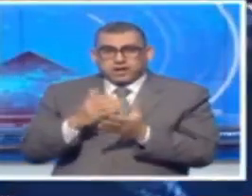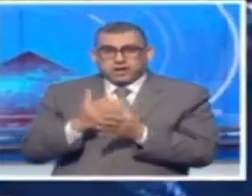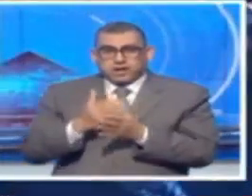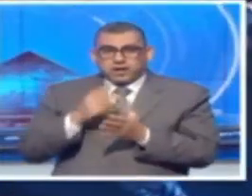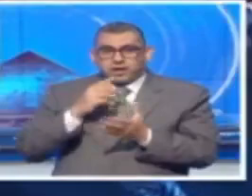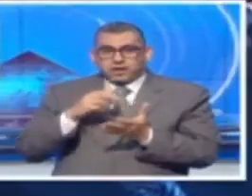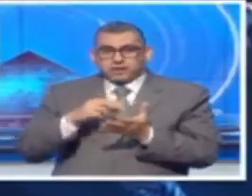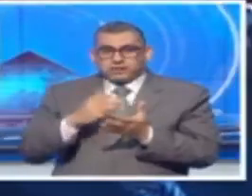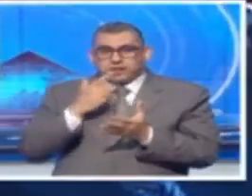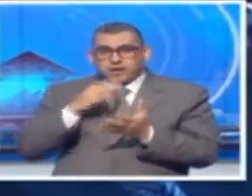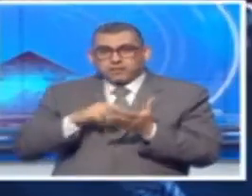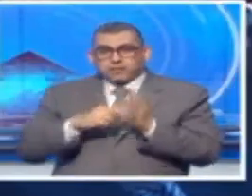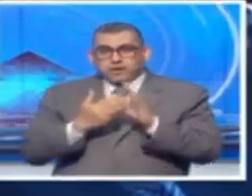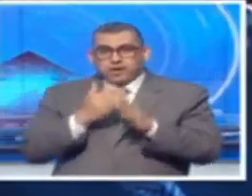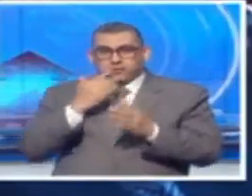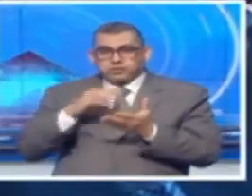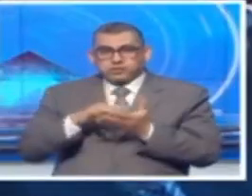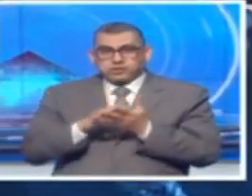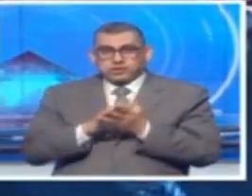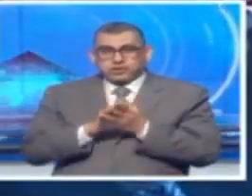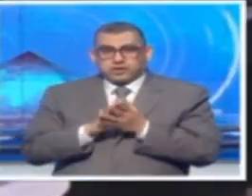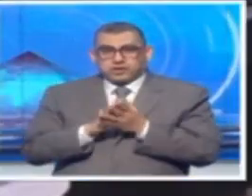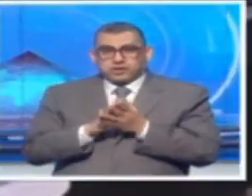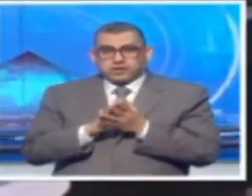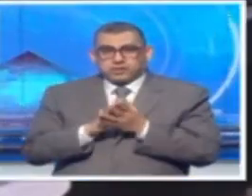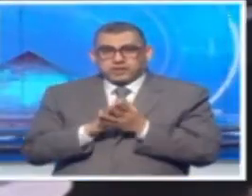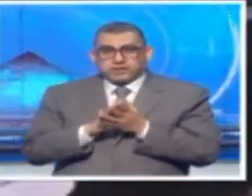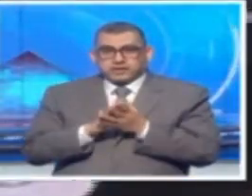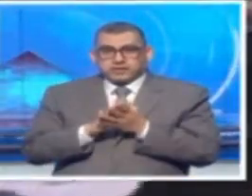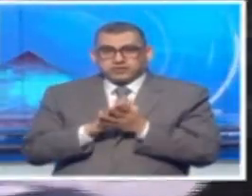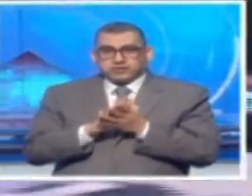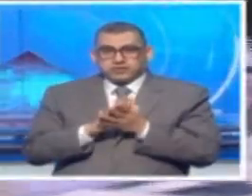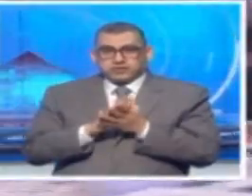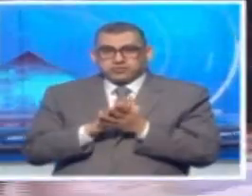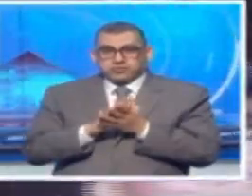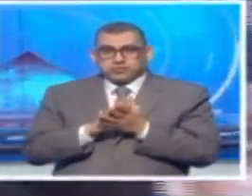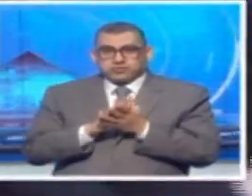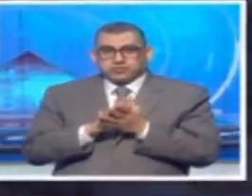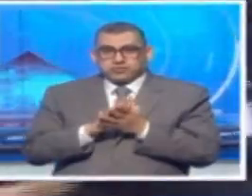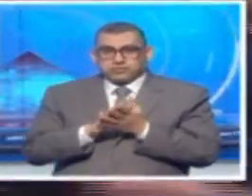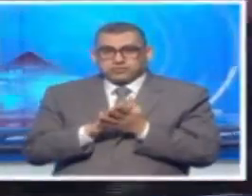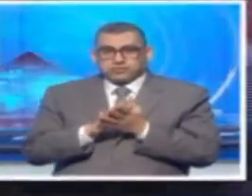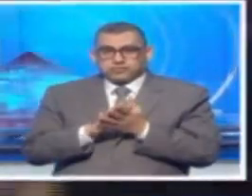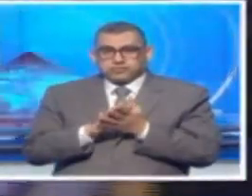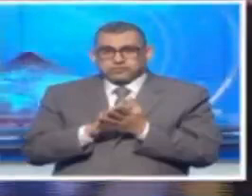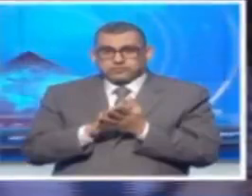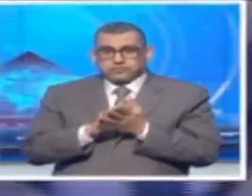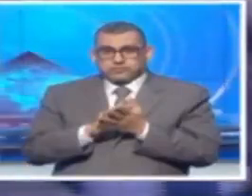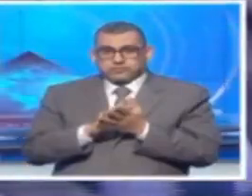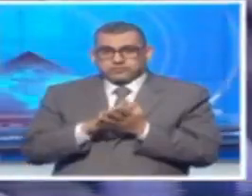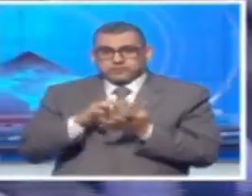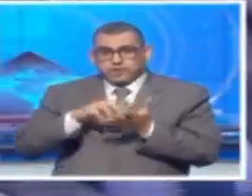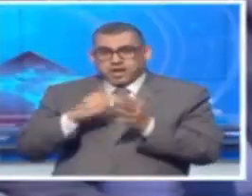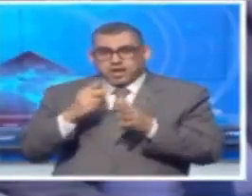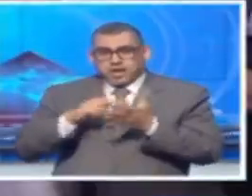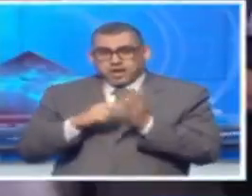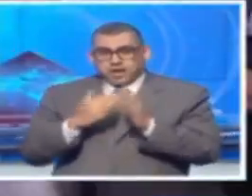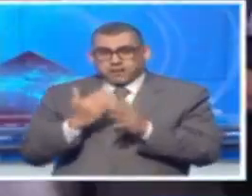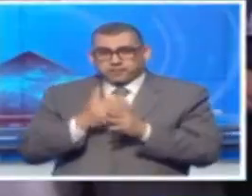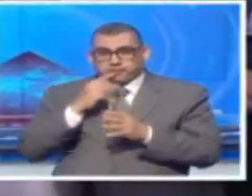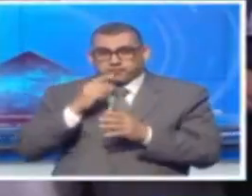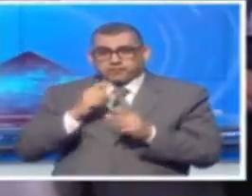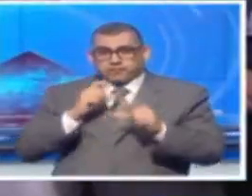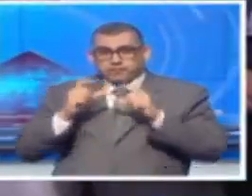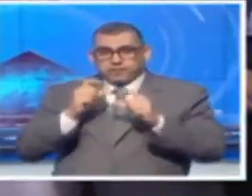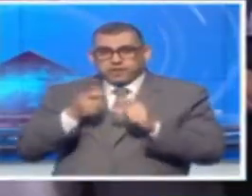العربية، افتتح محافظ البنك المركزي المصري فعاليات المؤتمر والذي نظمه اتحاد المصارف